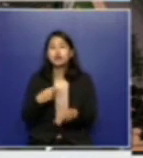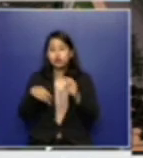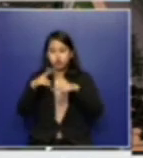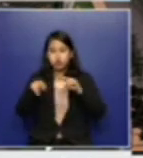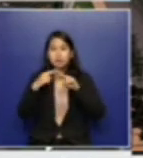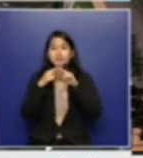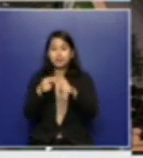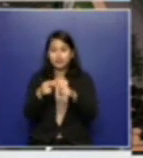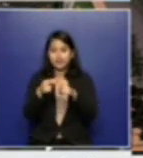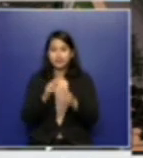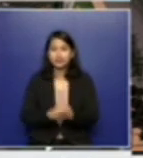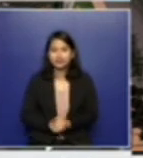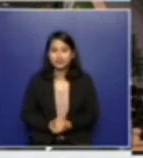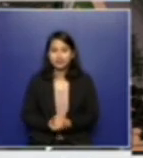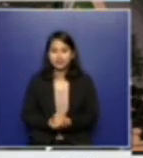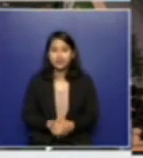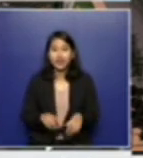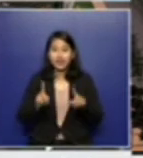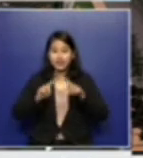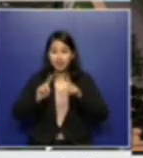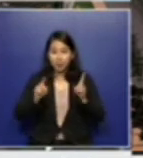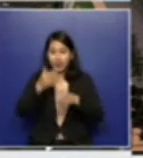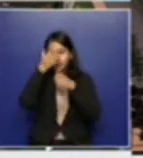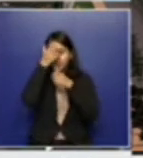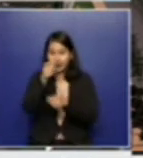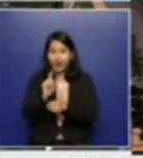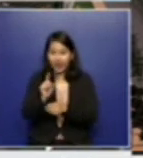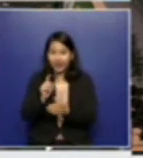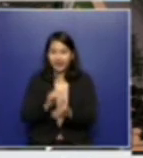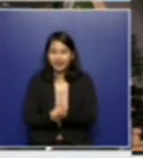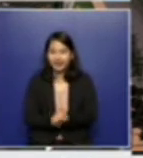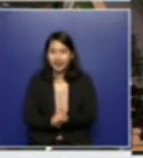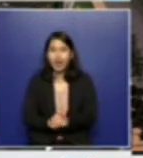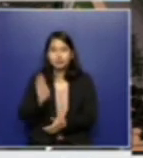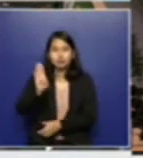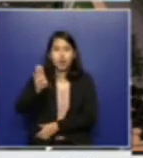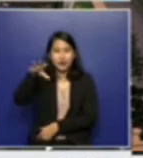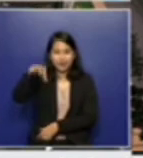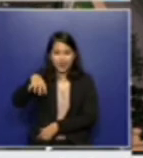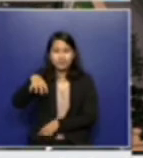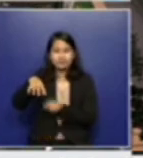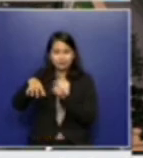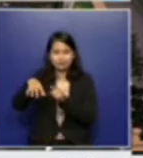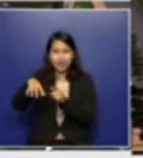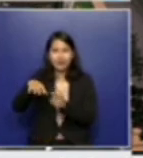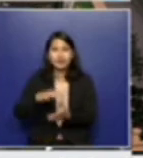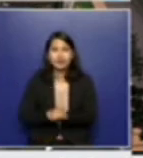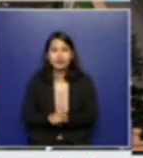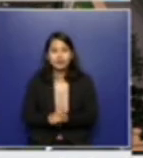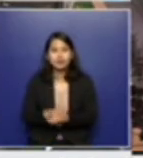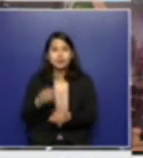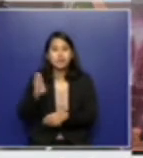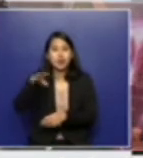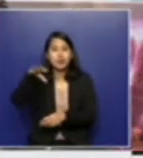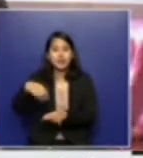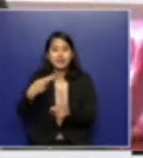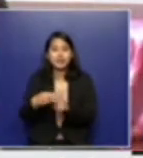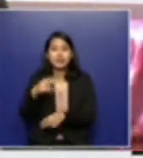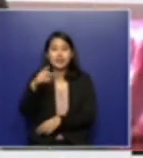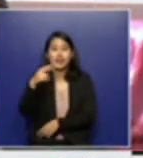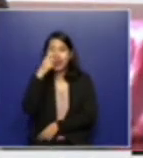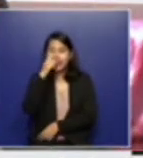องแต่ปรากฏว่าที่น่าสนใจก็คือบริษัทที่ได้เนี่ยครับ DataGate เนี่ยเป็นบริษัทที่